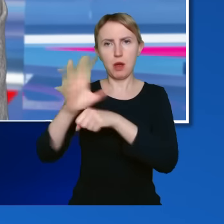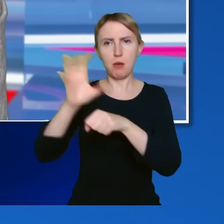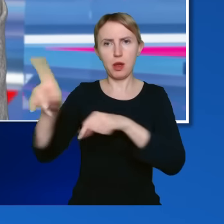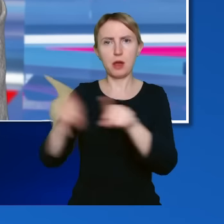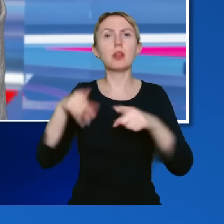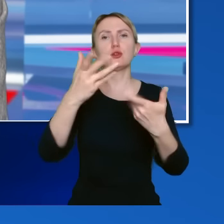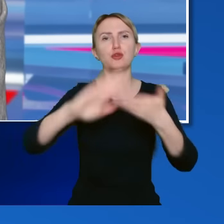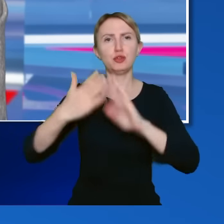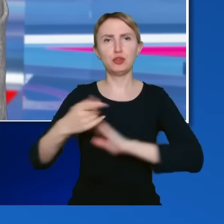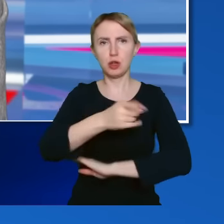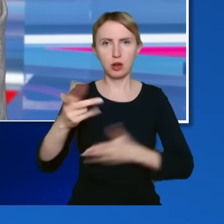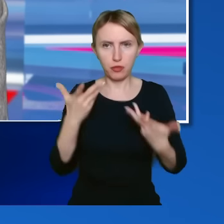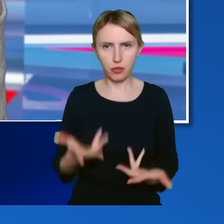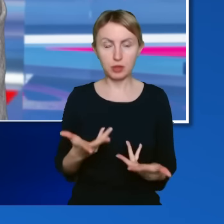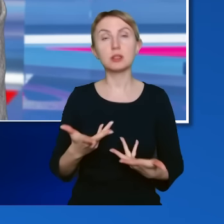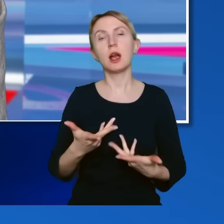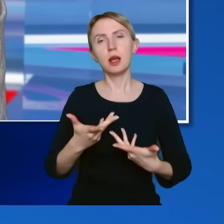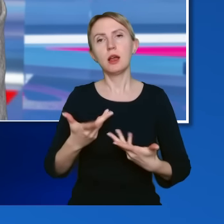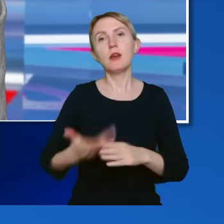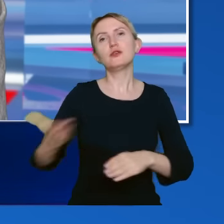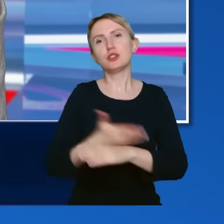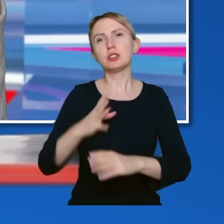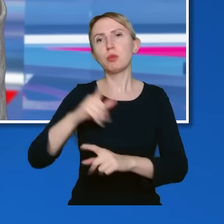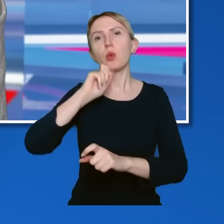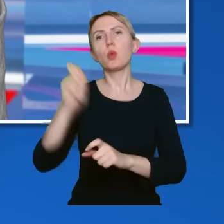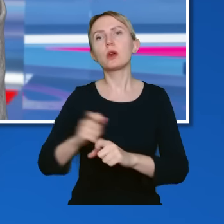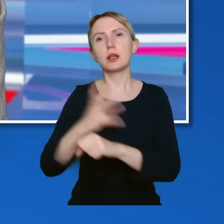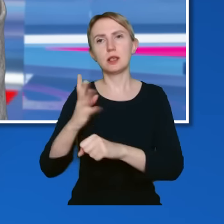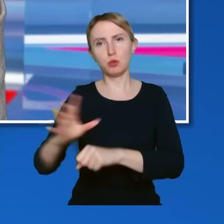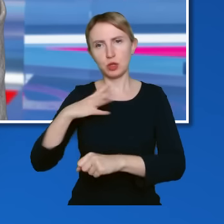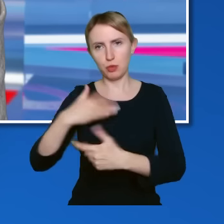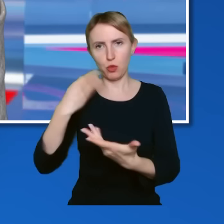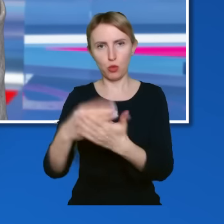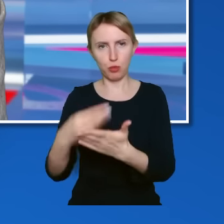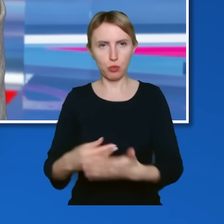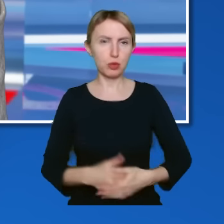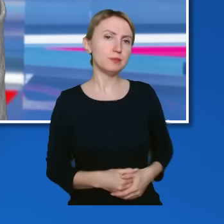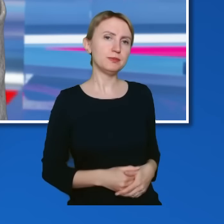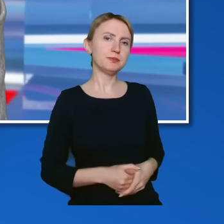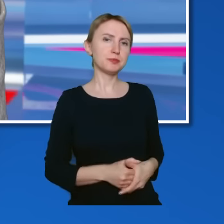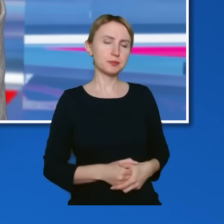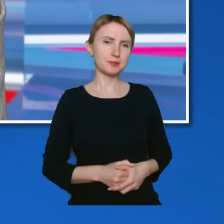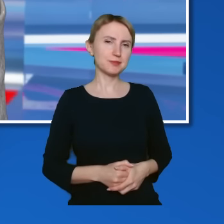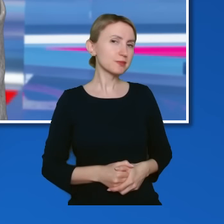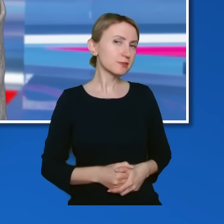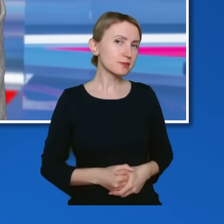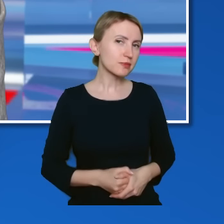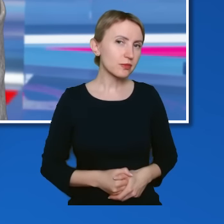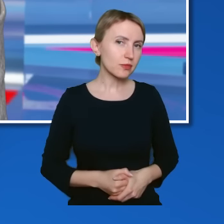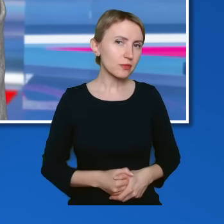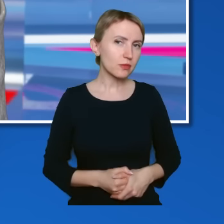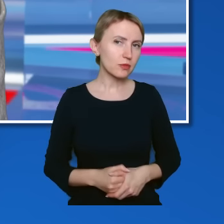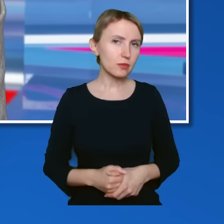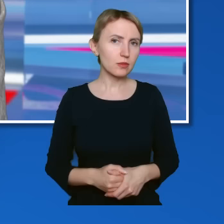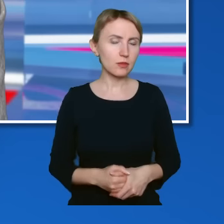które tradycyjnie były odbiorcami ukraińskiego zboża. No dokładnie, więc tak jak mówię, to jest